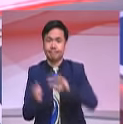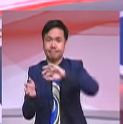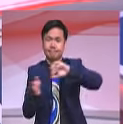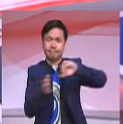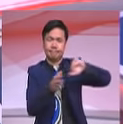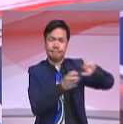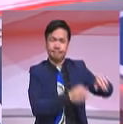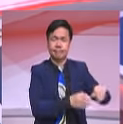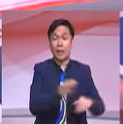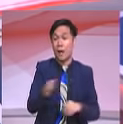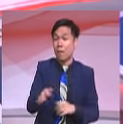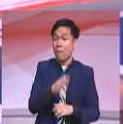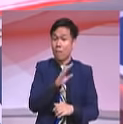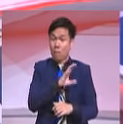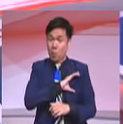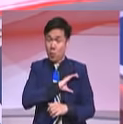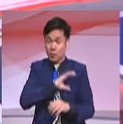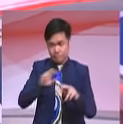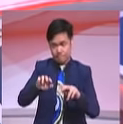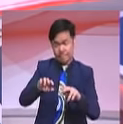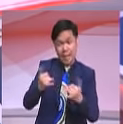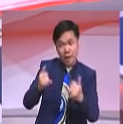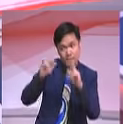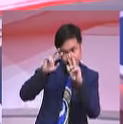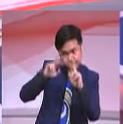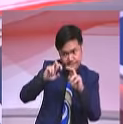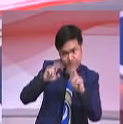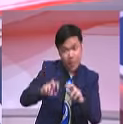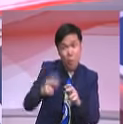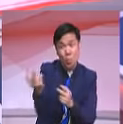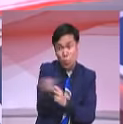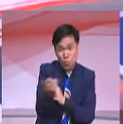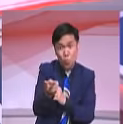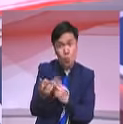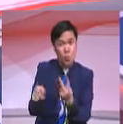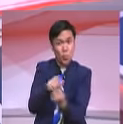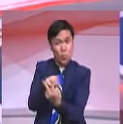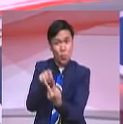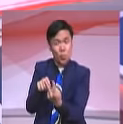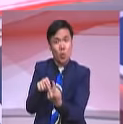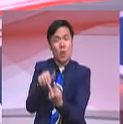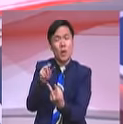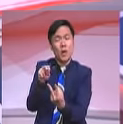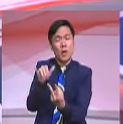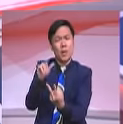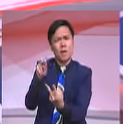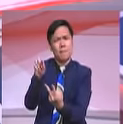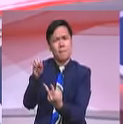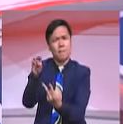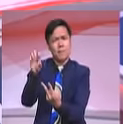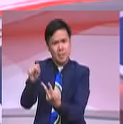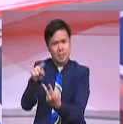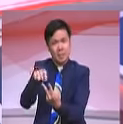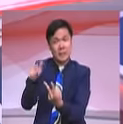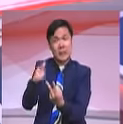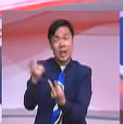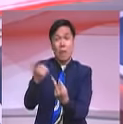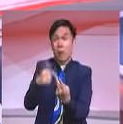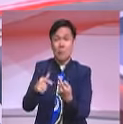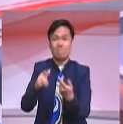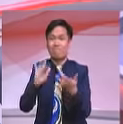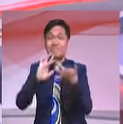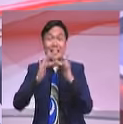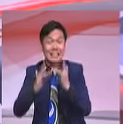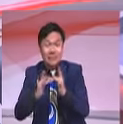Saudara, polis telah membuka kertas siasatan terhadap ancaman kedua Anonymous Malaysia untuk melancarkan serangan siber.